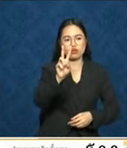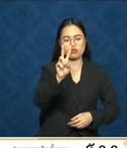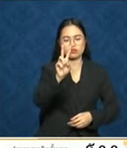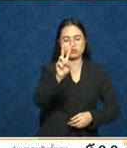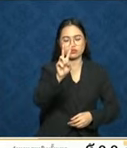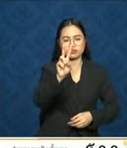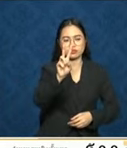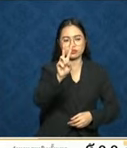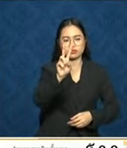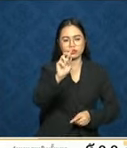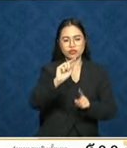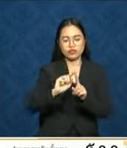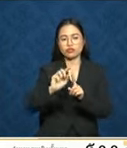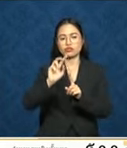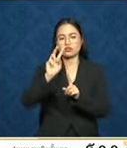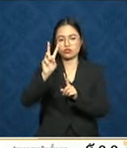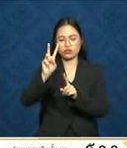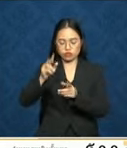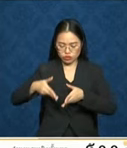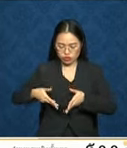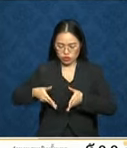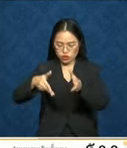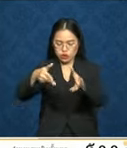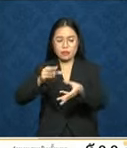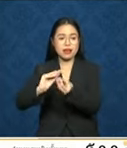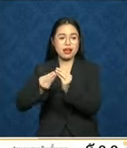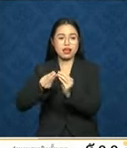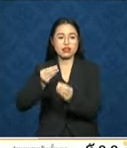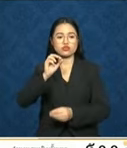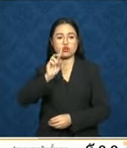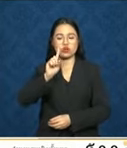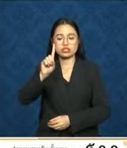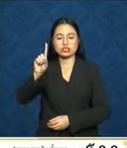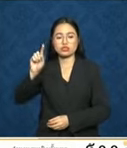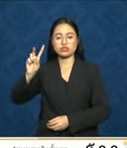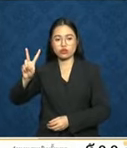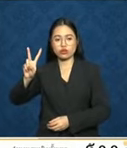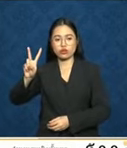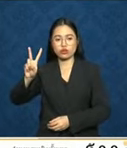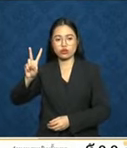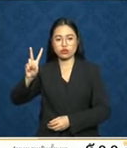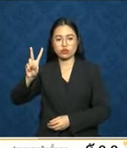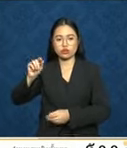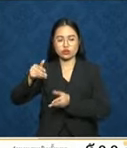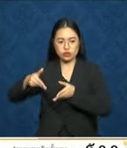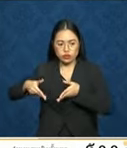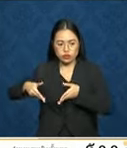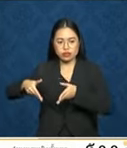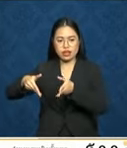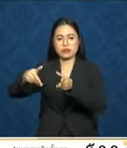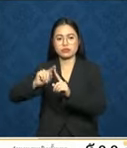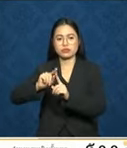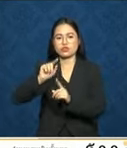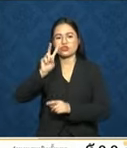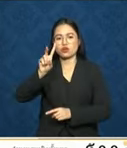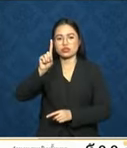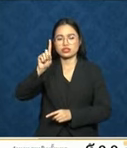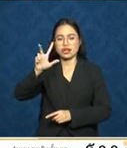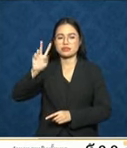จียมถึงอำเภอพิบูลมังสาหาร2ทางหลวงหมายเลข2112จากอำเภอโขงเจียมถึงตำบลหนามแท่ง3ถนนหมาย